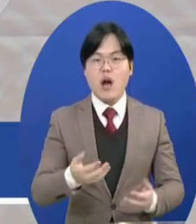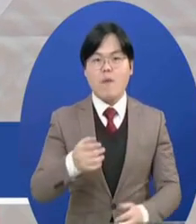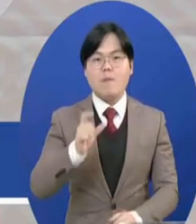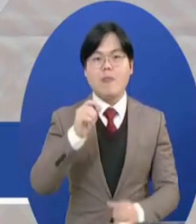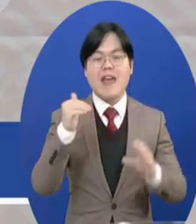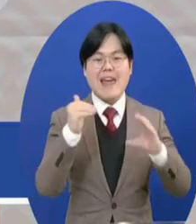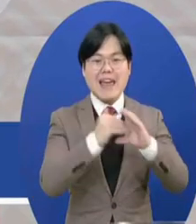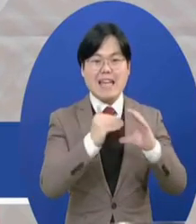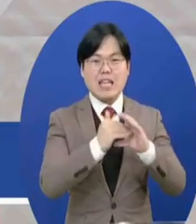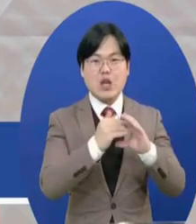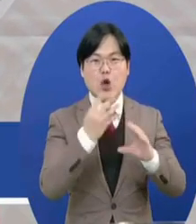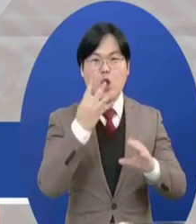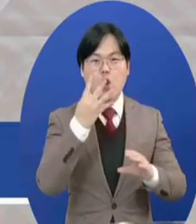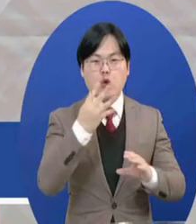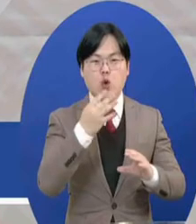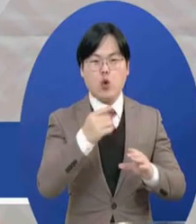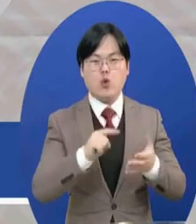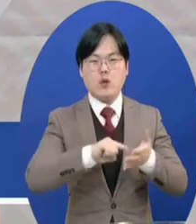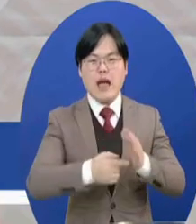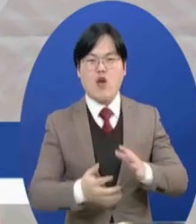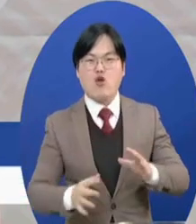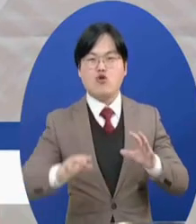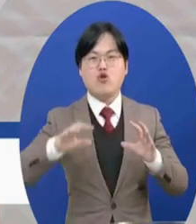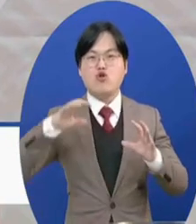Эрдэнтес 4 дахин том оюу толгойн